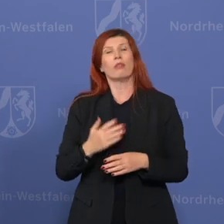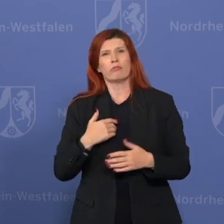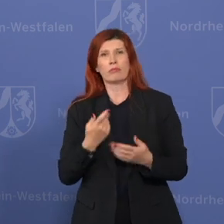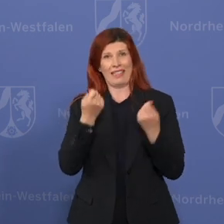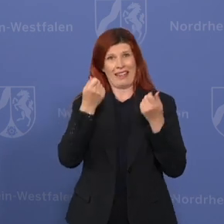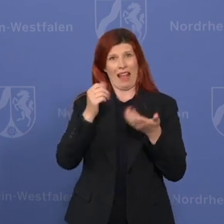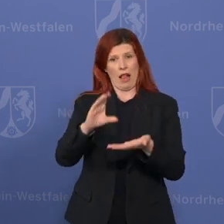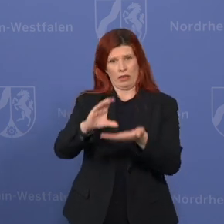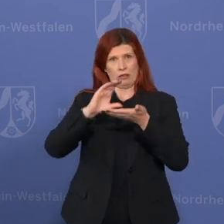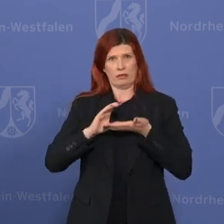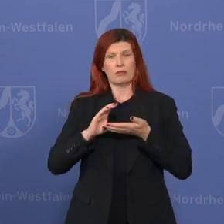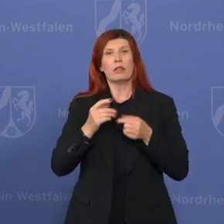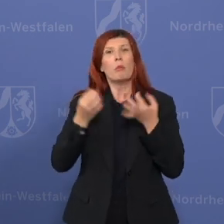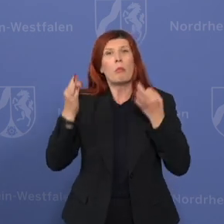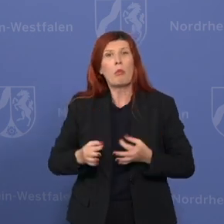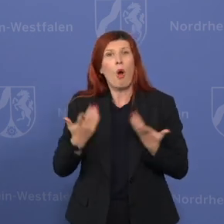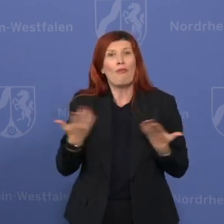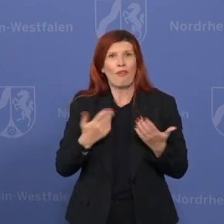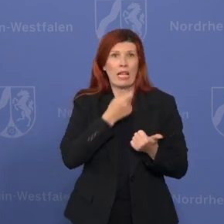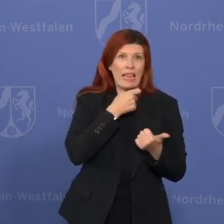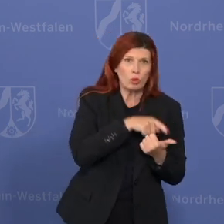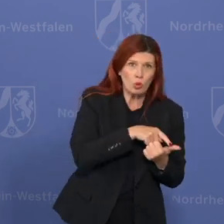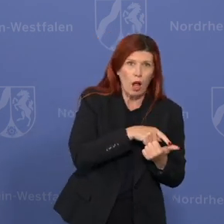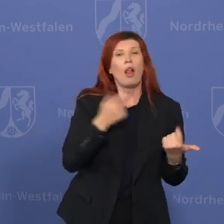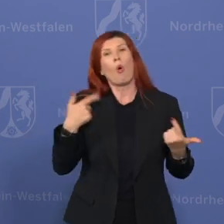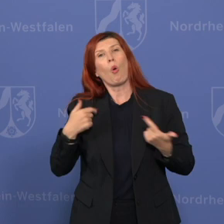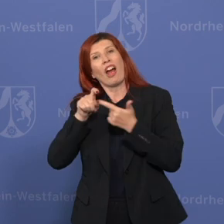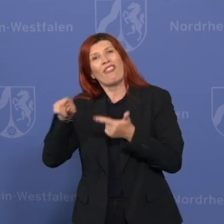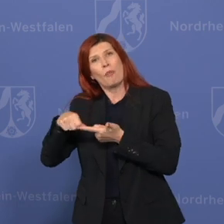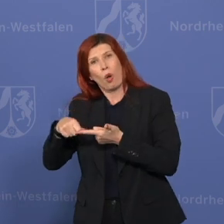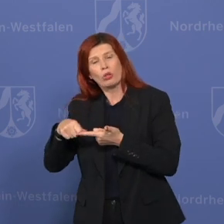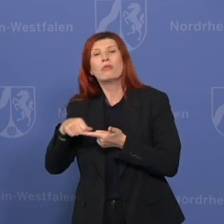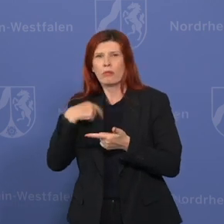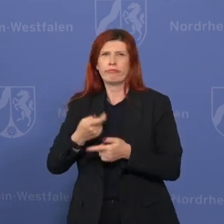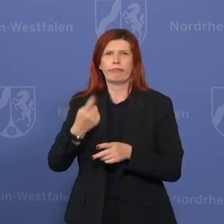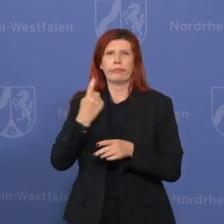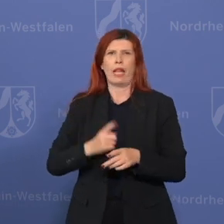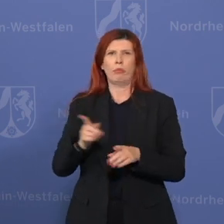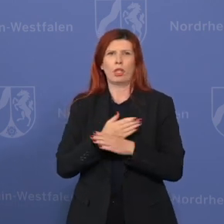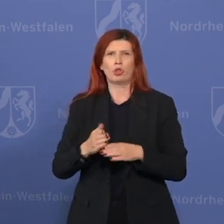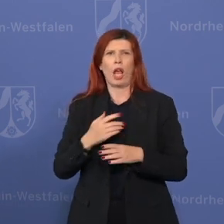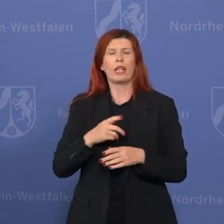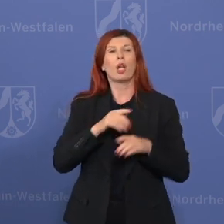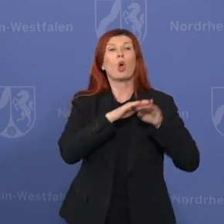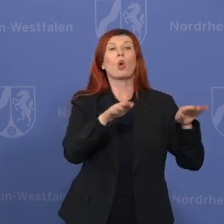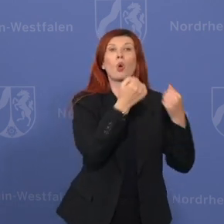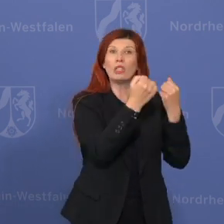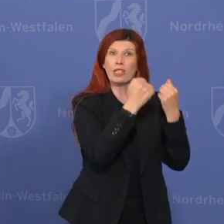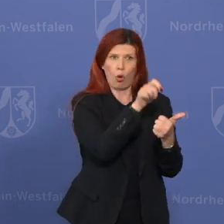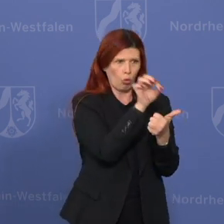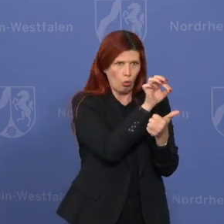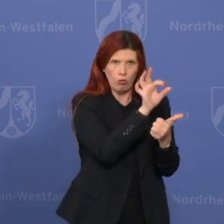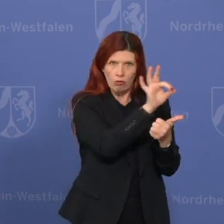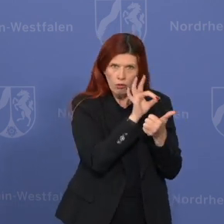die Soforthilfe zurückgreifen wollen. Dieser Vorschlag eines Optionsmodells hat